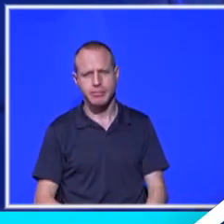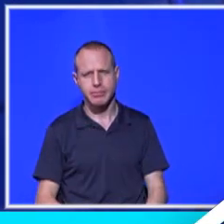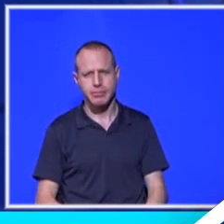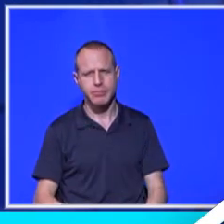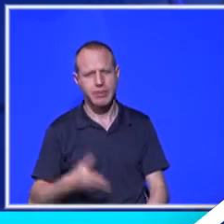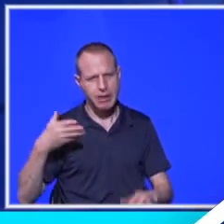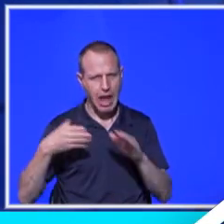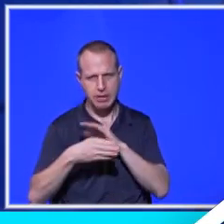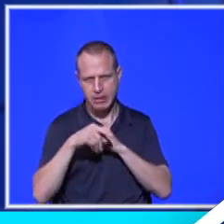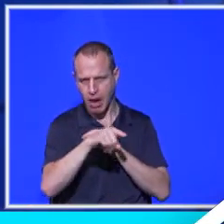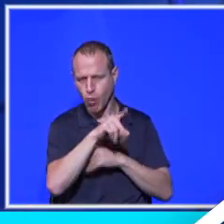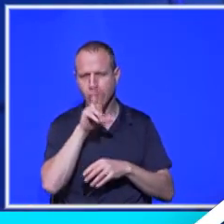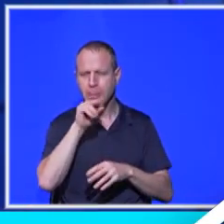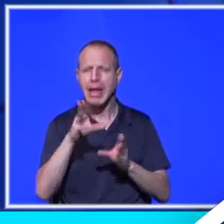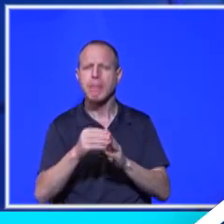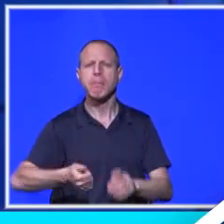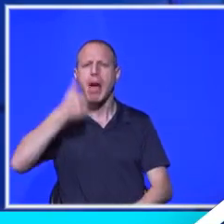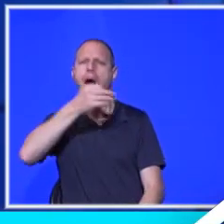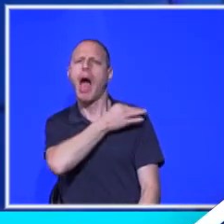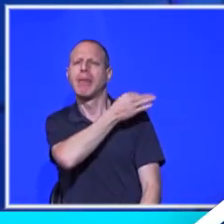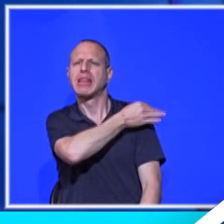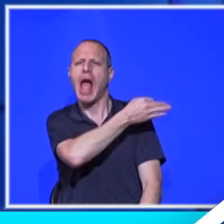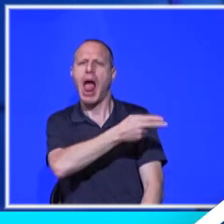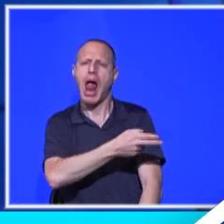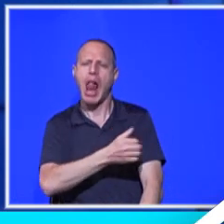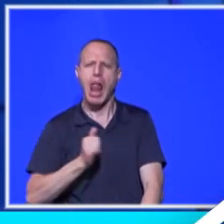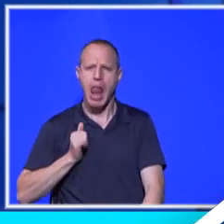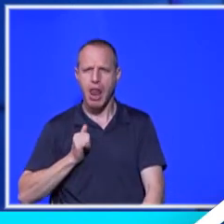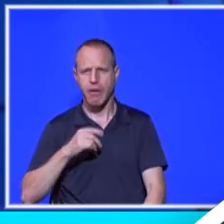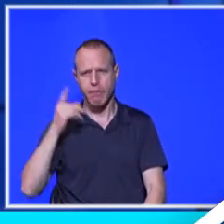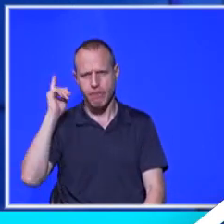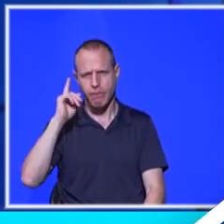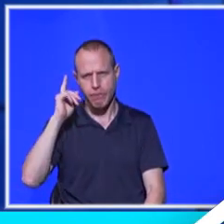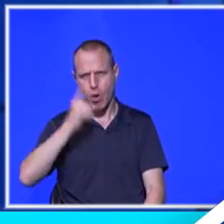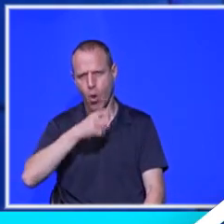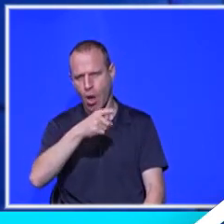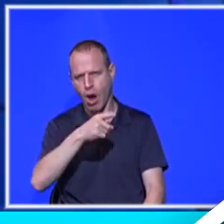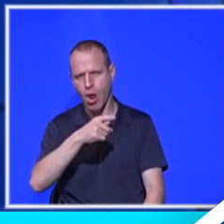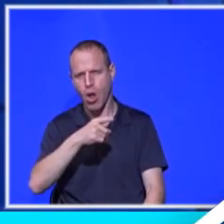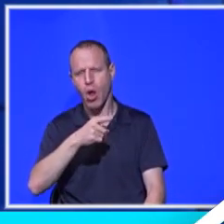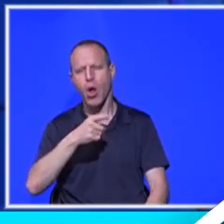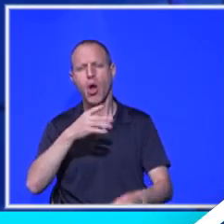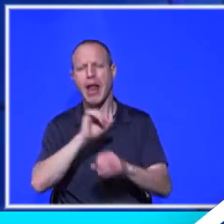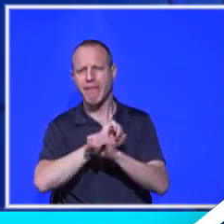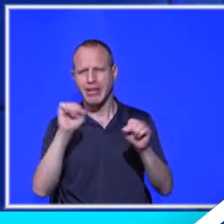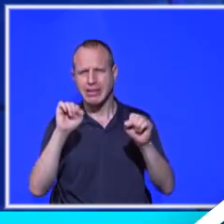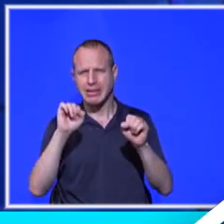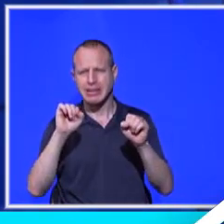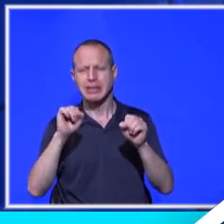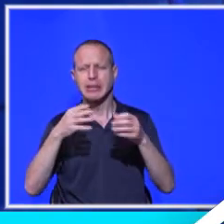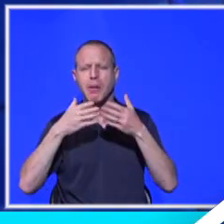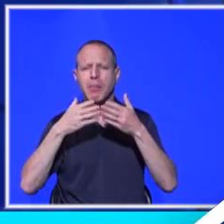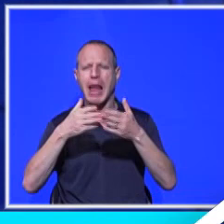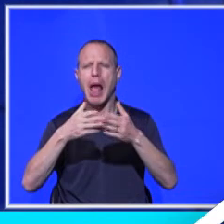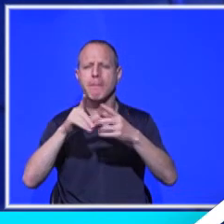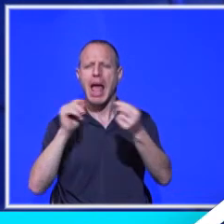הוא דיבר עם הרמטכ"ל, והורה לו להפגיז גם מספינות חיל הים, מקורות של מחבלים בעזה.